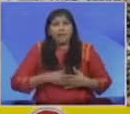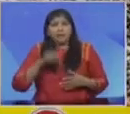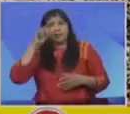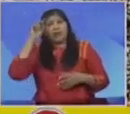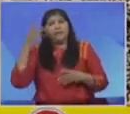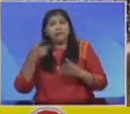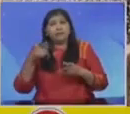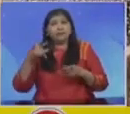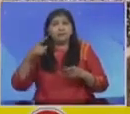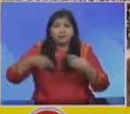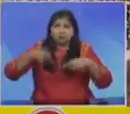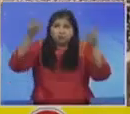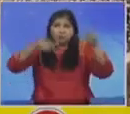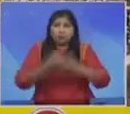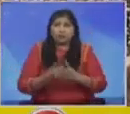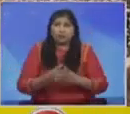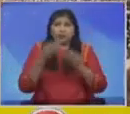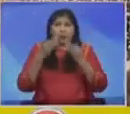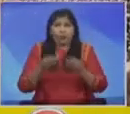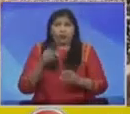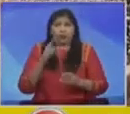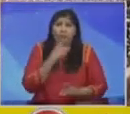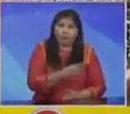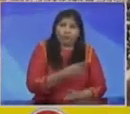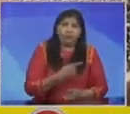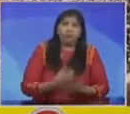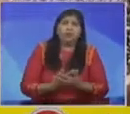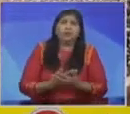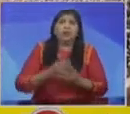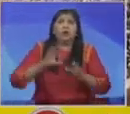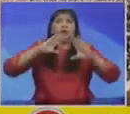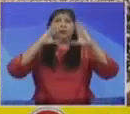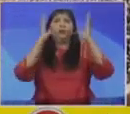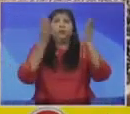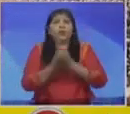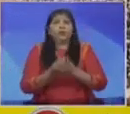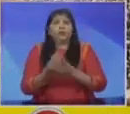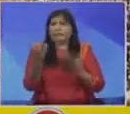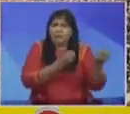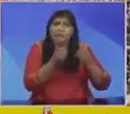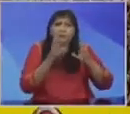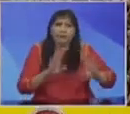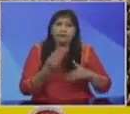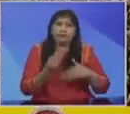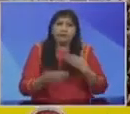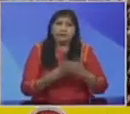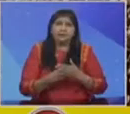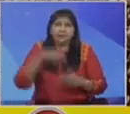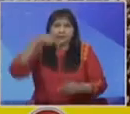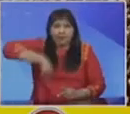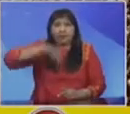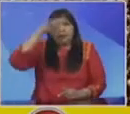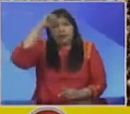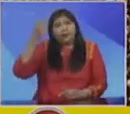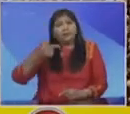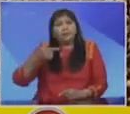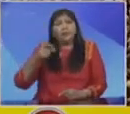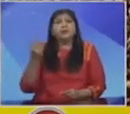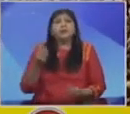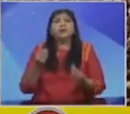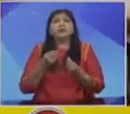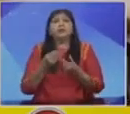जुड़े लोग इसे काफी महत्व देते हैं और दुनिया में इसकी बड़ी मांग भी है। भारत में